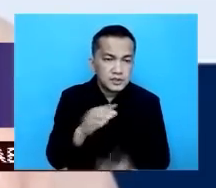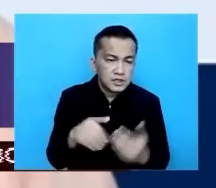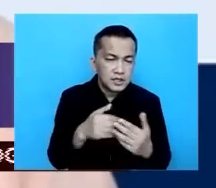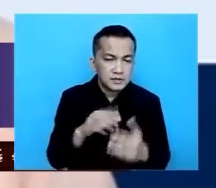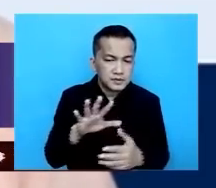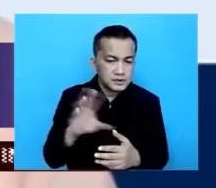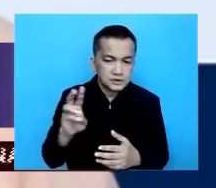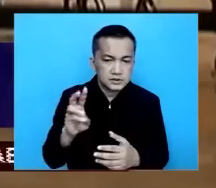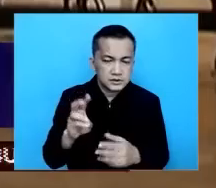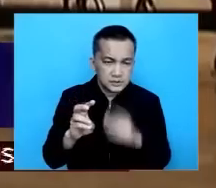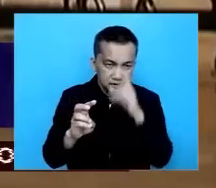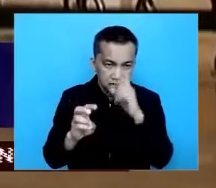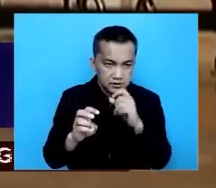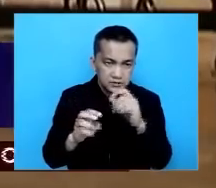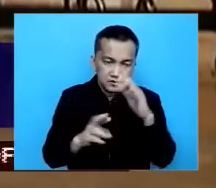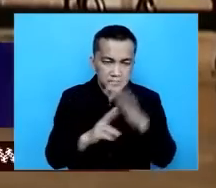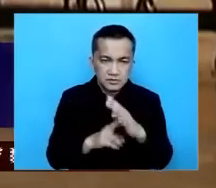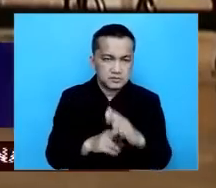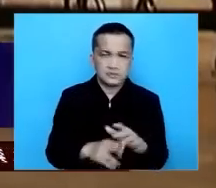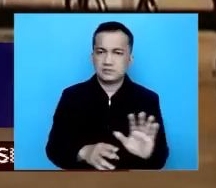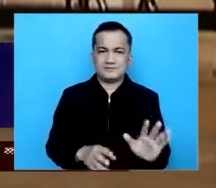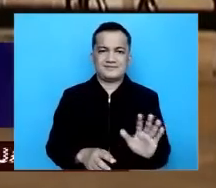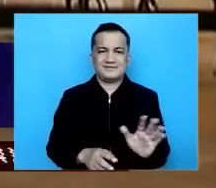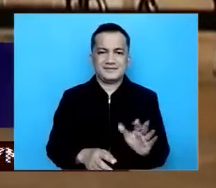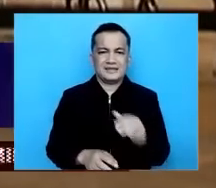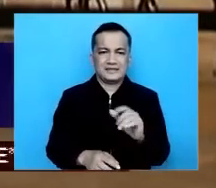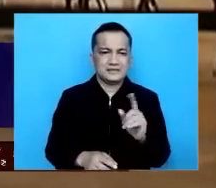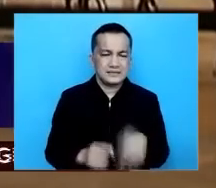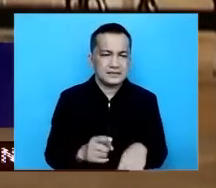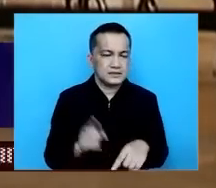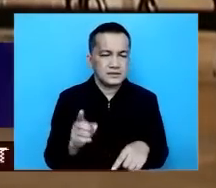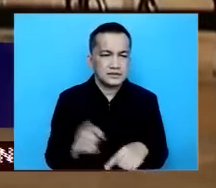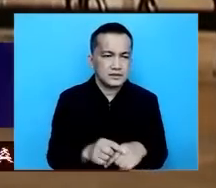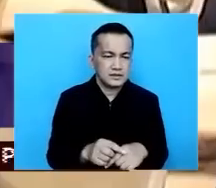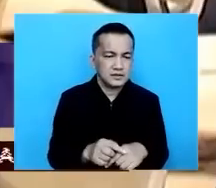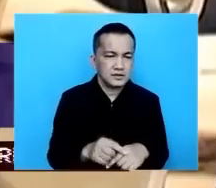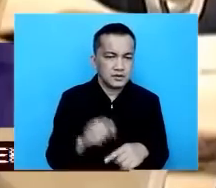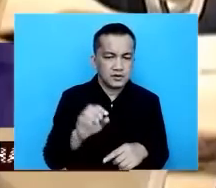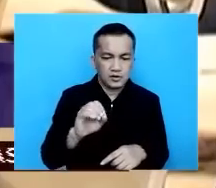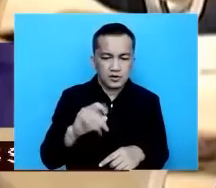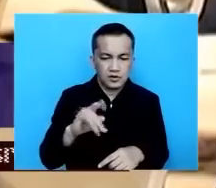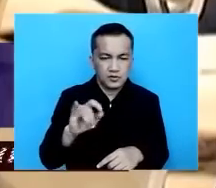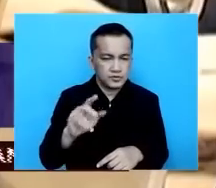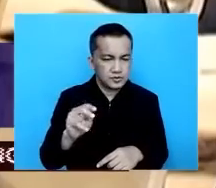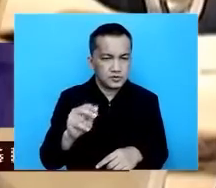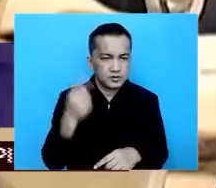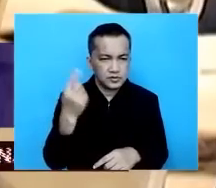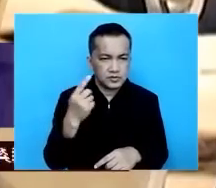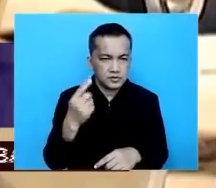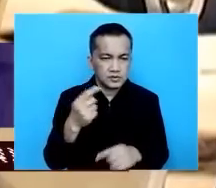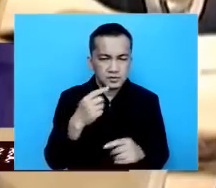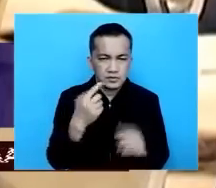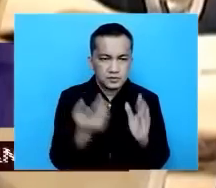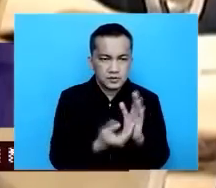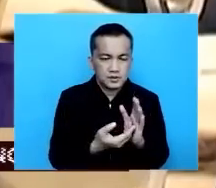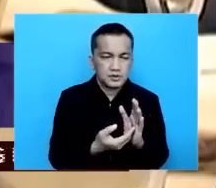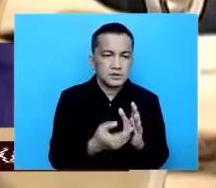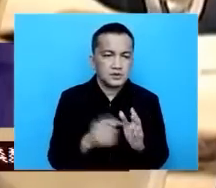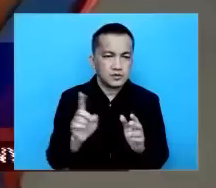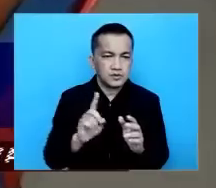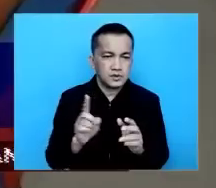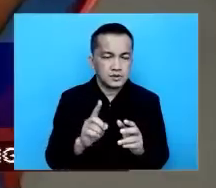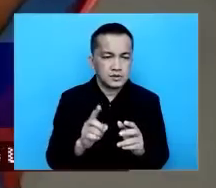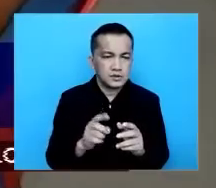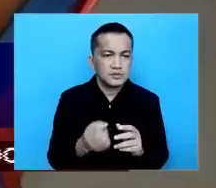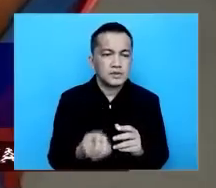years old ay magre-retire. That would not be possible kasi option lang ito kung mapapatunayan nila sa amin ano ba yung magkano ba